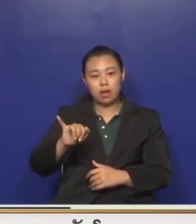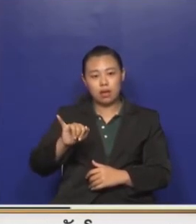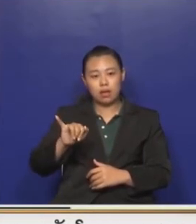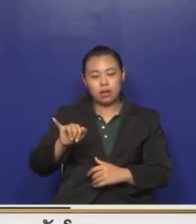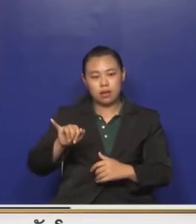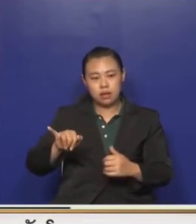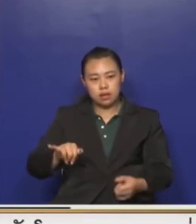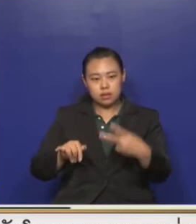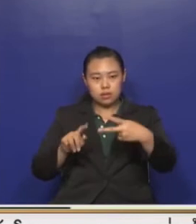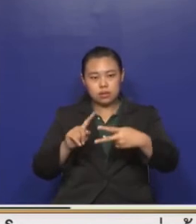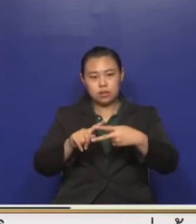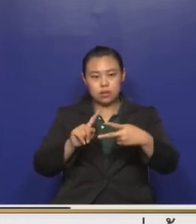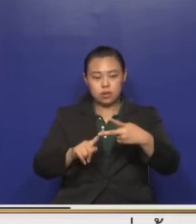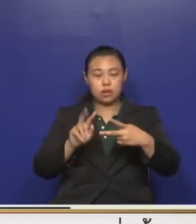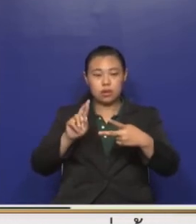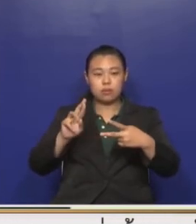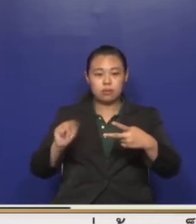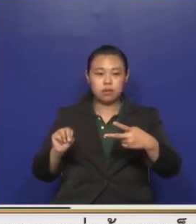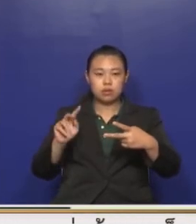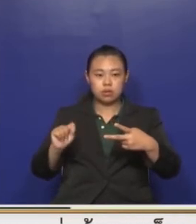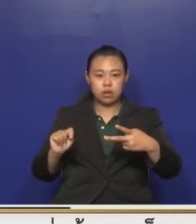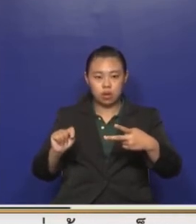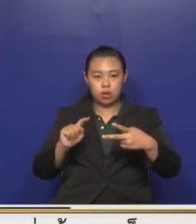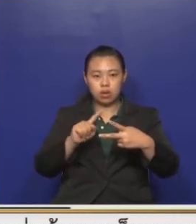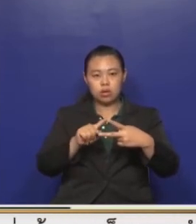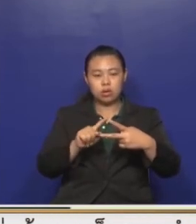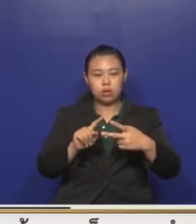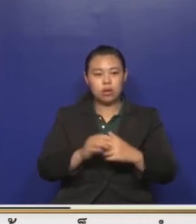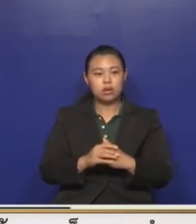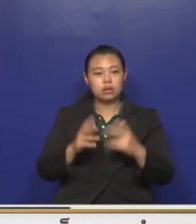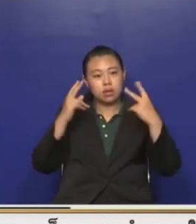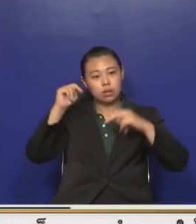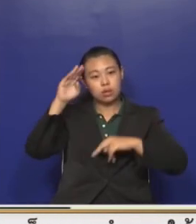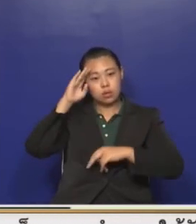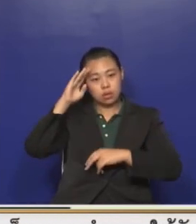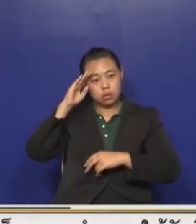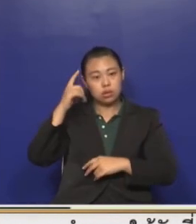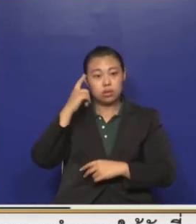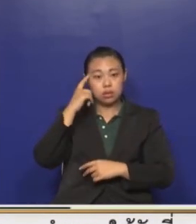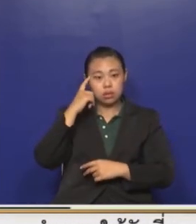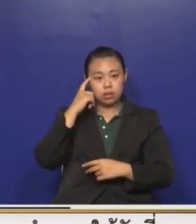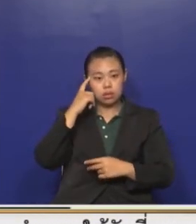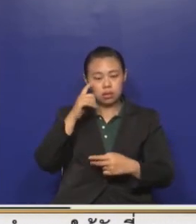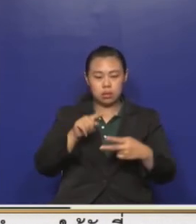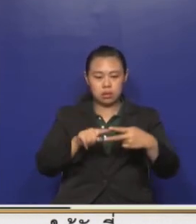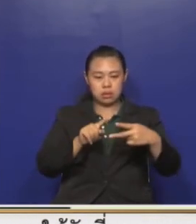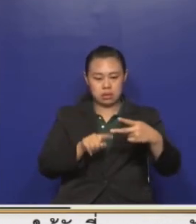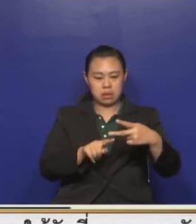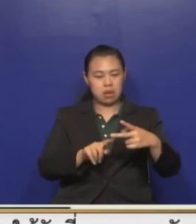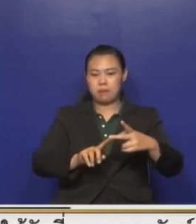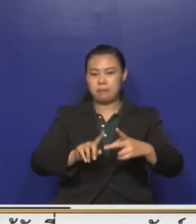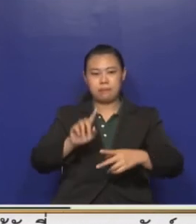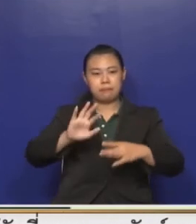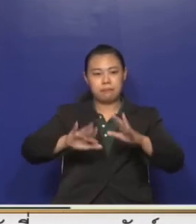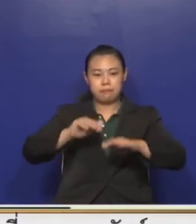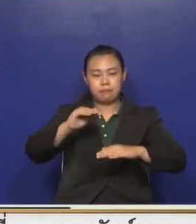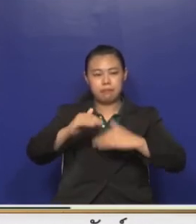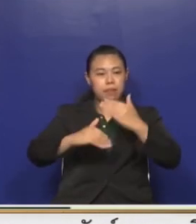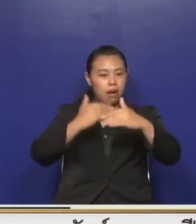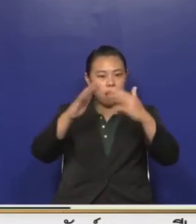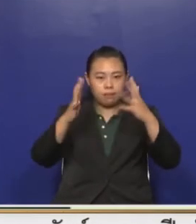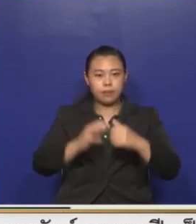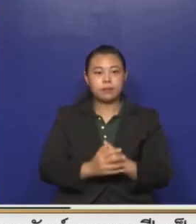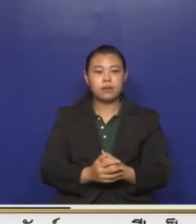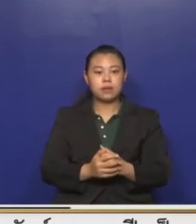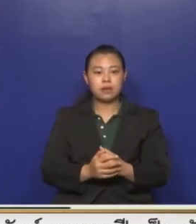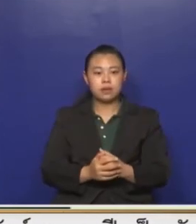ไม่แ่ใจว่าทานรัมุตรี หรอว่าท่านนมุีจะราบหอไม่ว่ามันไม่ค่อยดีขึ้นครับในแลวาระแงชาิ ต